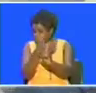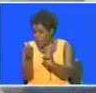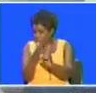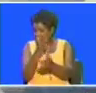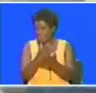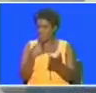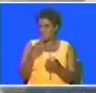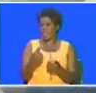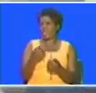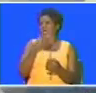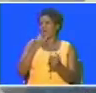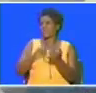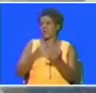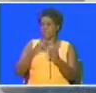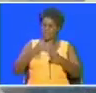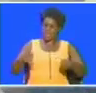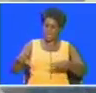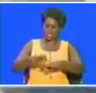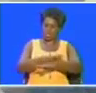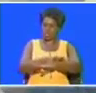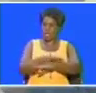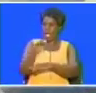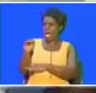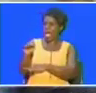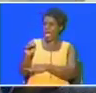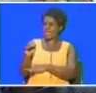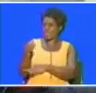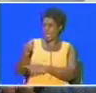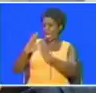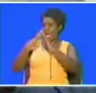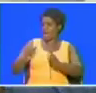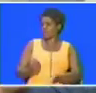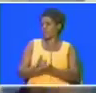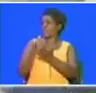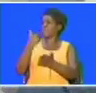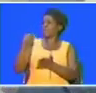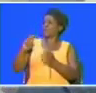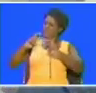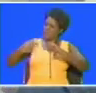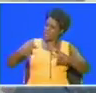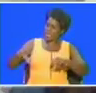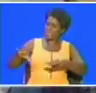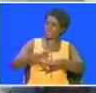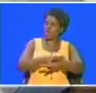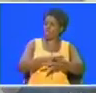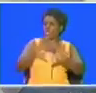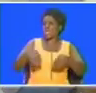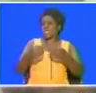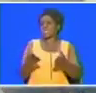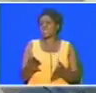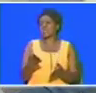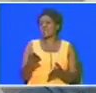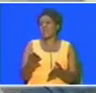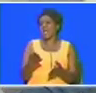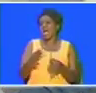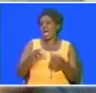wengine anasema mume anatafuta socks. Hebu kamuulize auntie socks ziko wapi? Wewe mwenyewe mbona usiangalizo socks ziko wapi mtengeze mume wako? Wengine hata wanapatiana